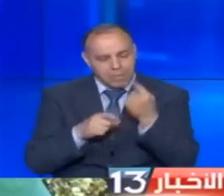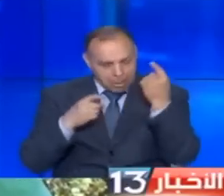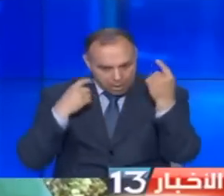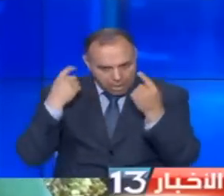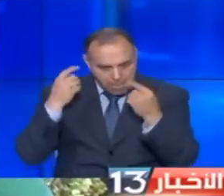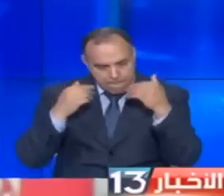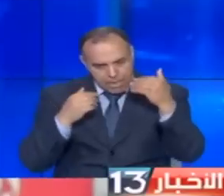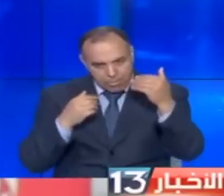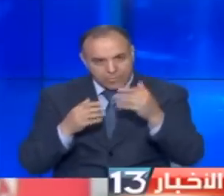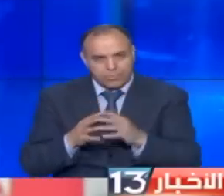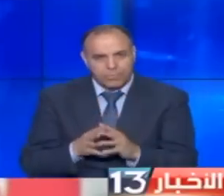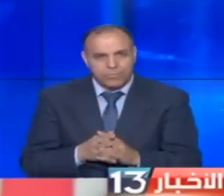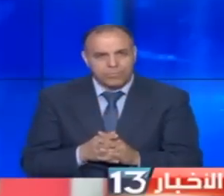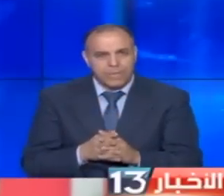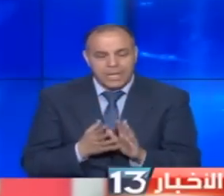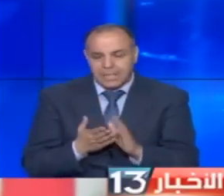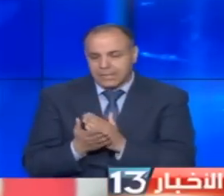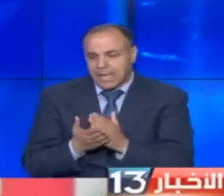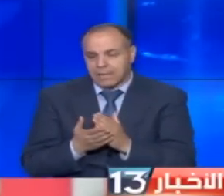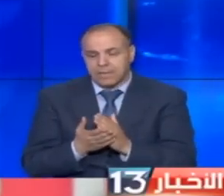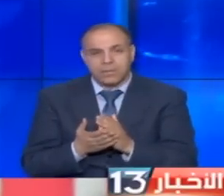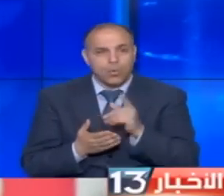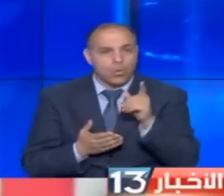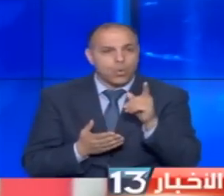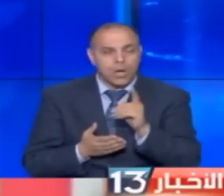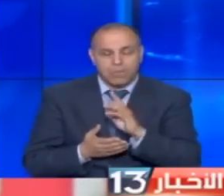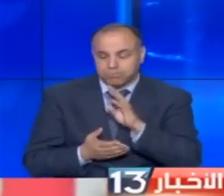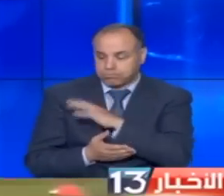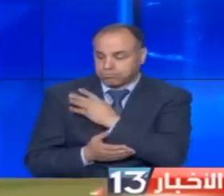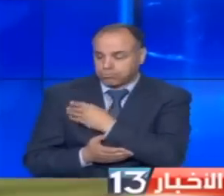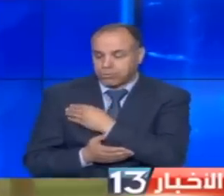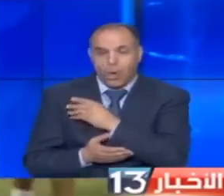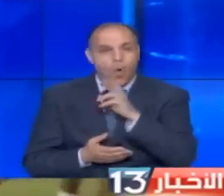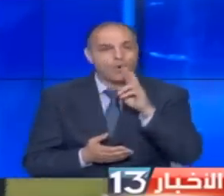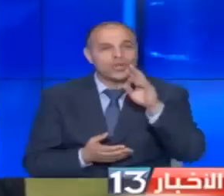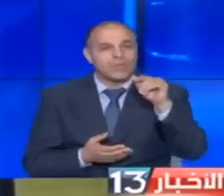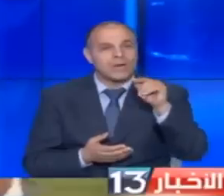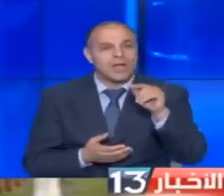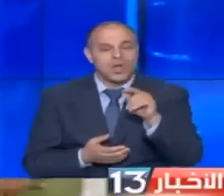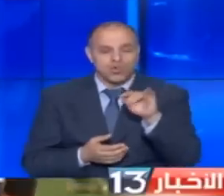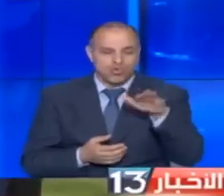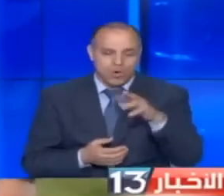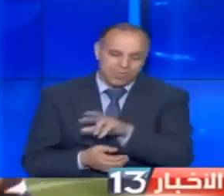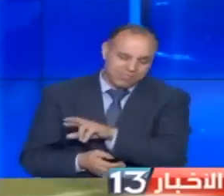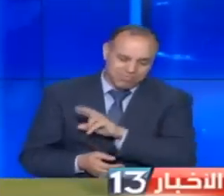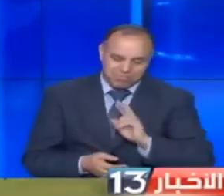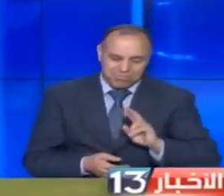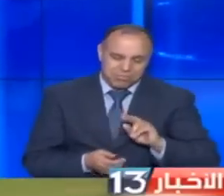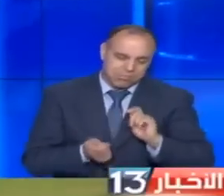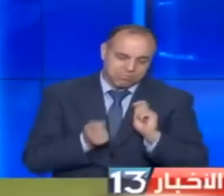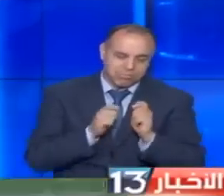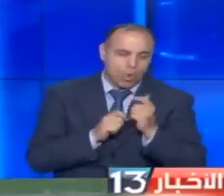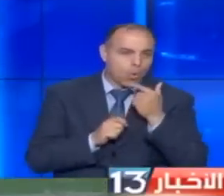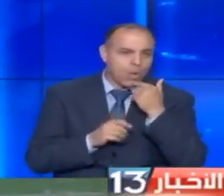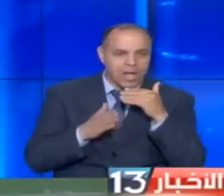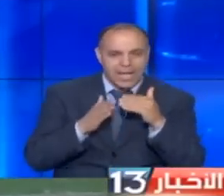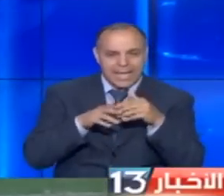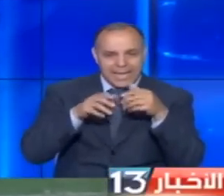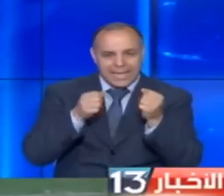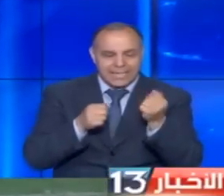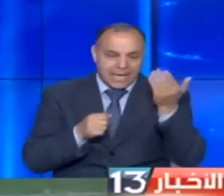في الانبار تشكيله الجنرال غير قد تشهده عوده عمار جمله اجراء بعض التغييرات مقارنه بنهائي